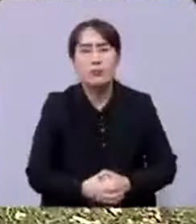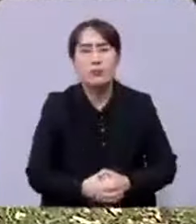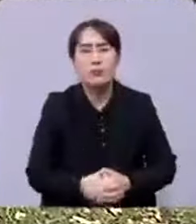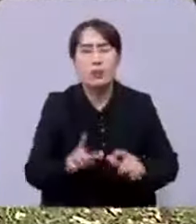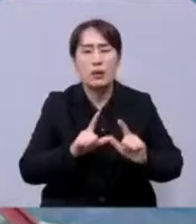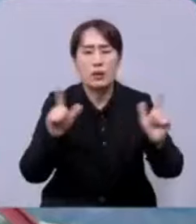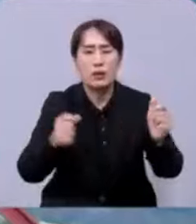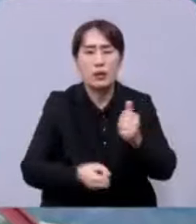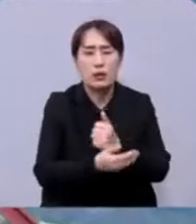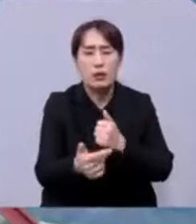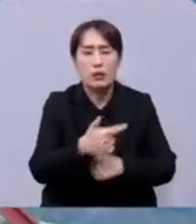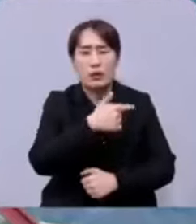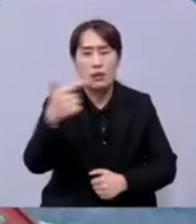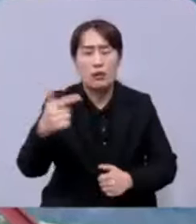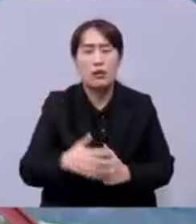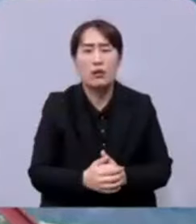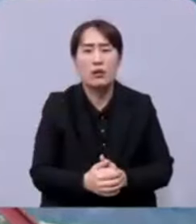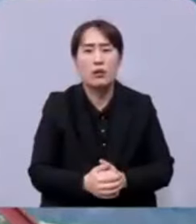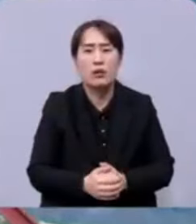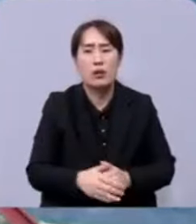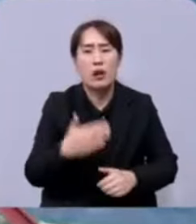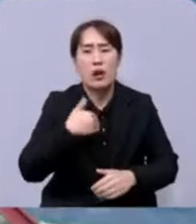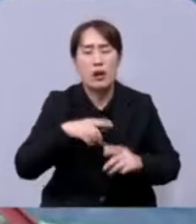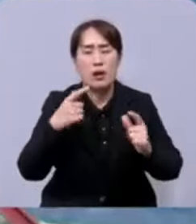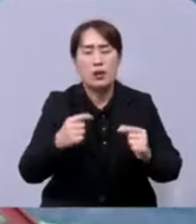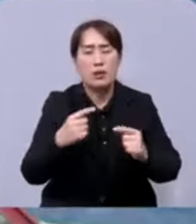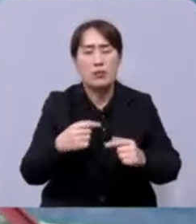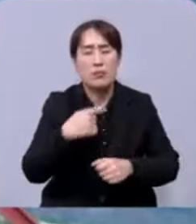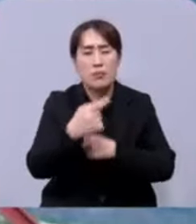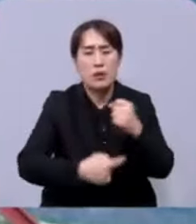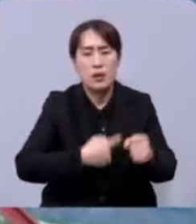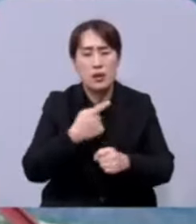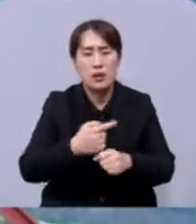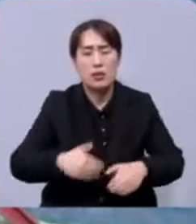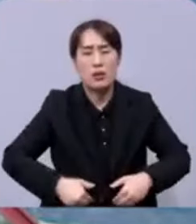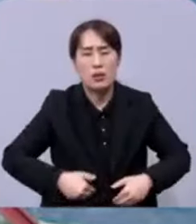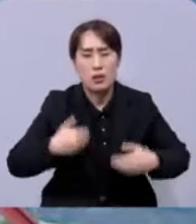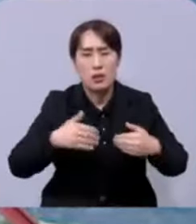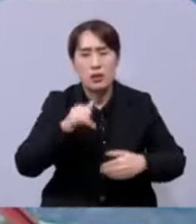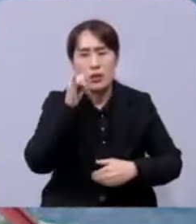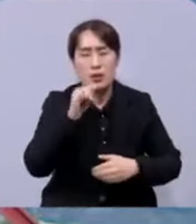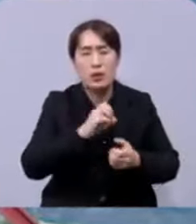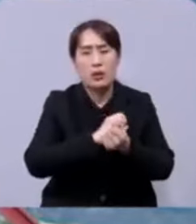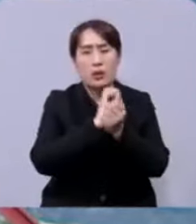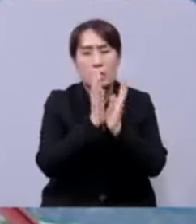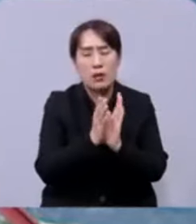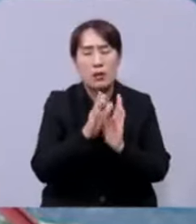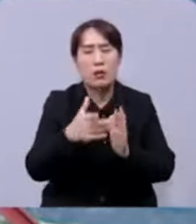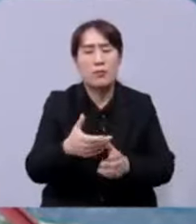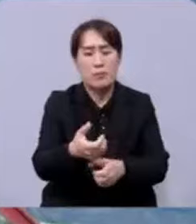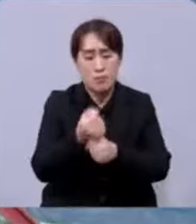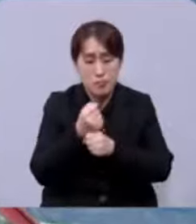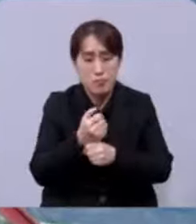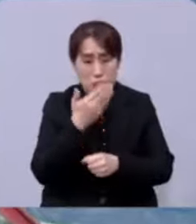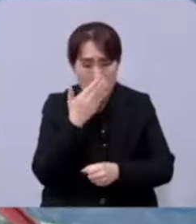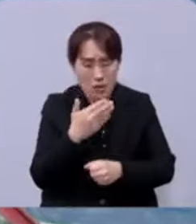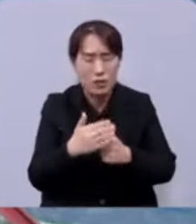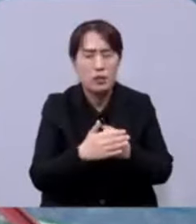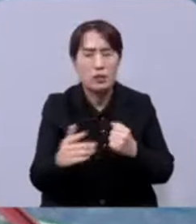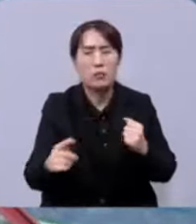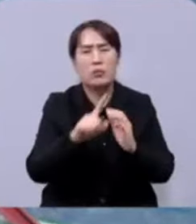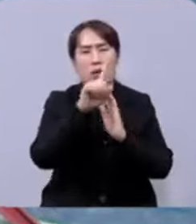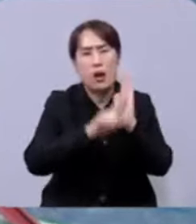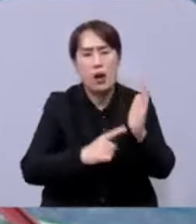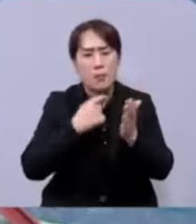강합니다 가장 크고요 뭐 아시다시피 매년 온도가 좀 따뜻해지면서 개화 시기가 빨라지면서 그만큼